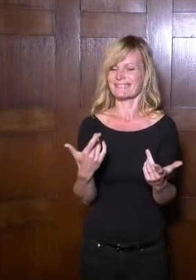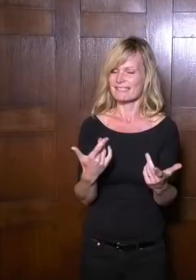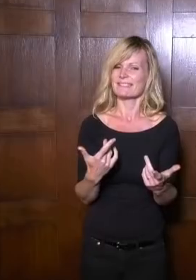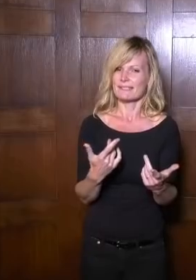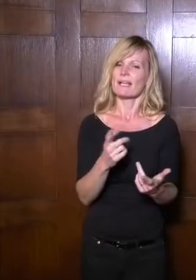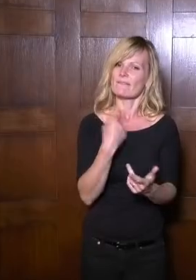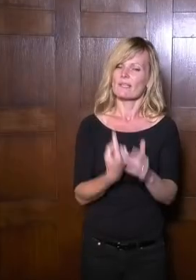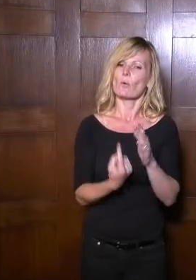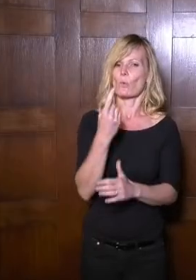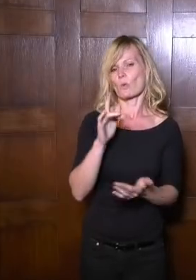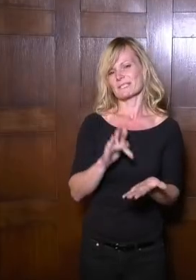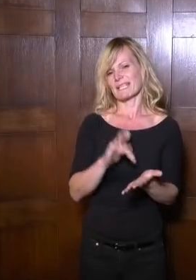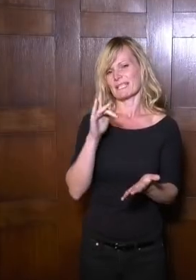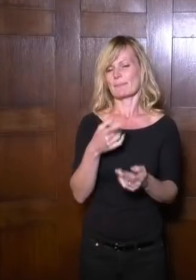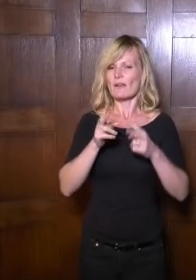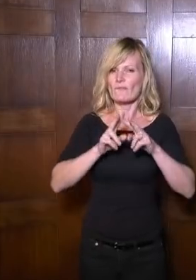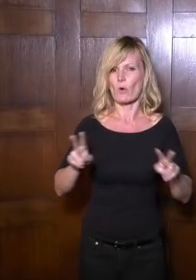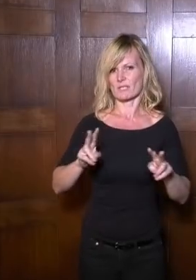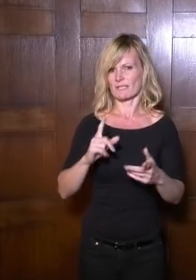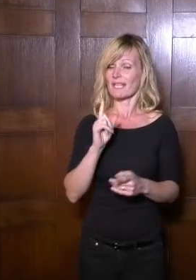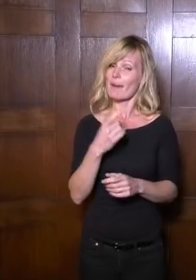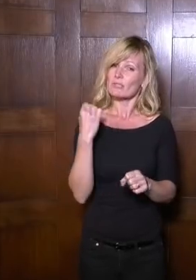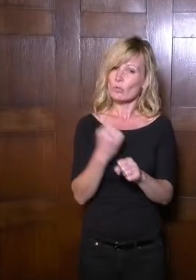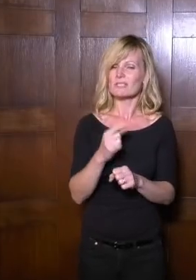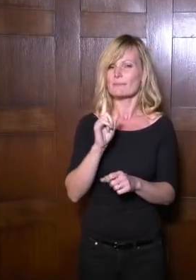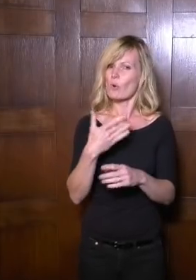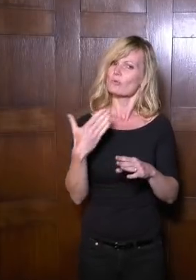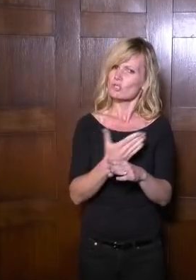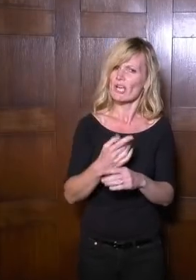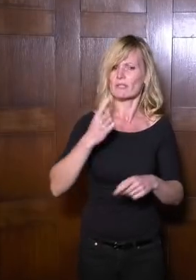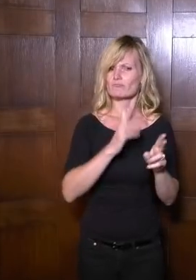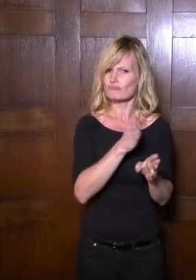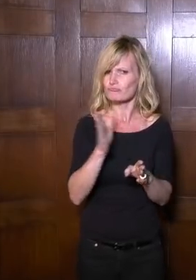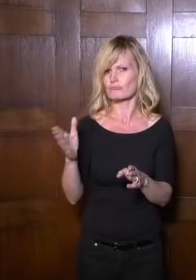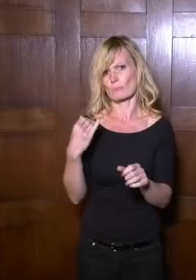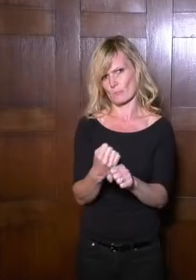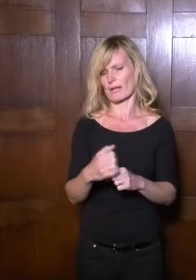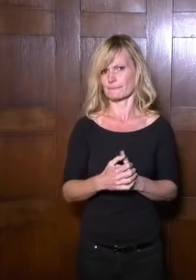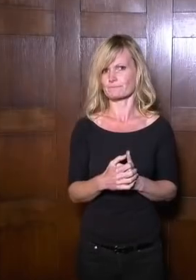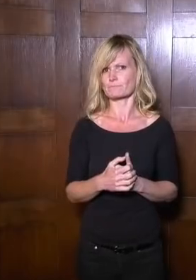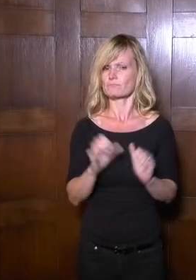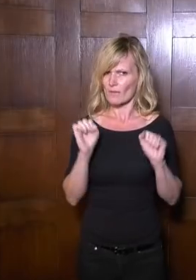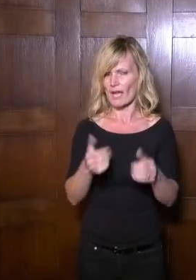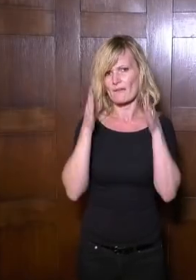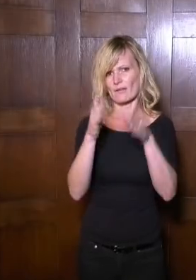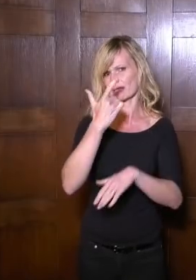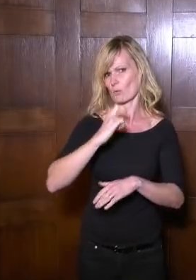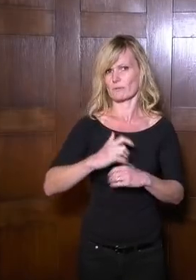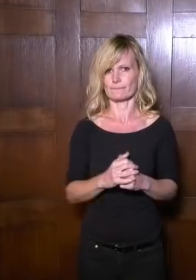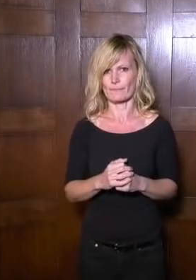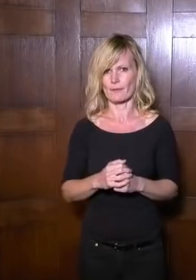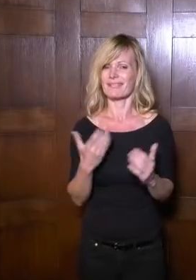sehr vorsichtig, auch aber entschieden auch die Dinge treffen. Und wir wollen natürlich, dass auch